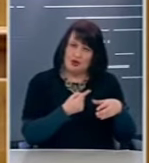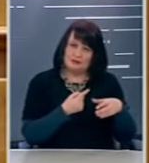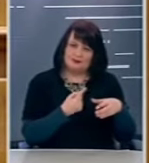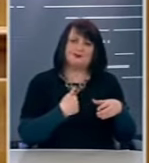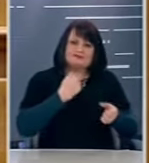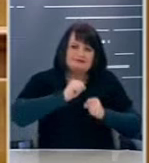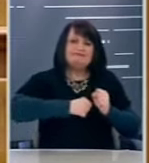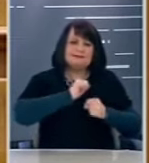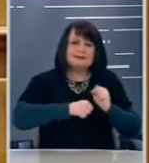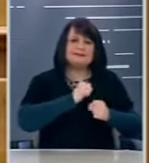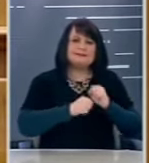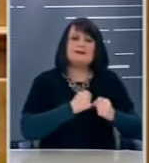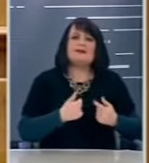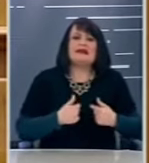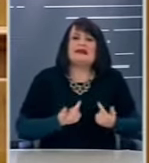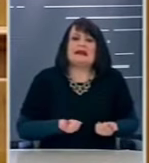προσπάθειας